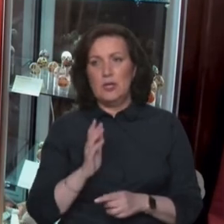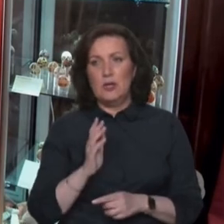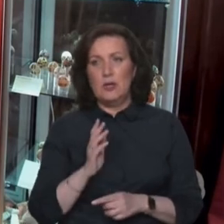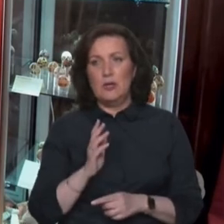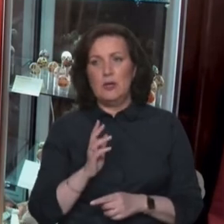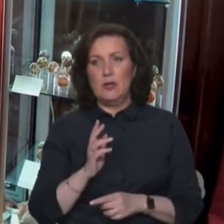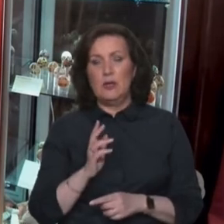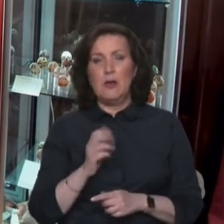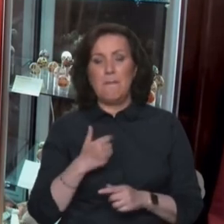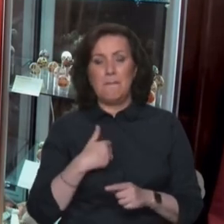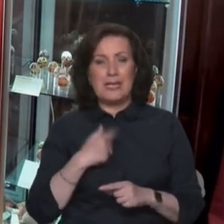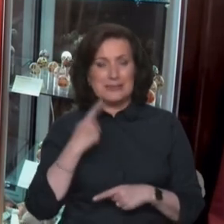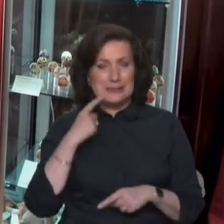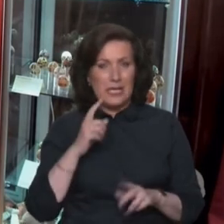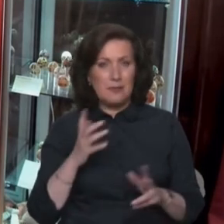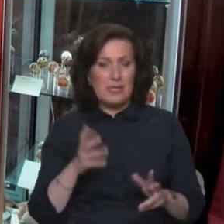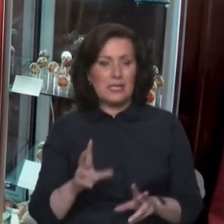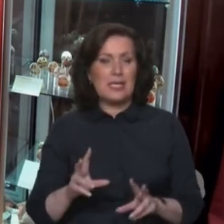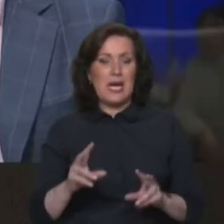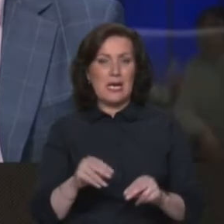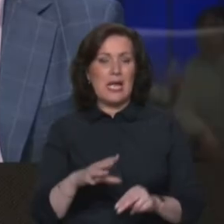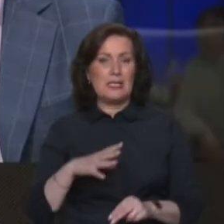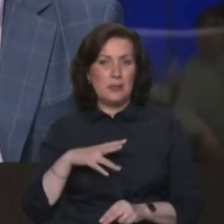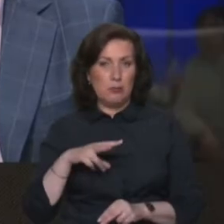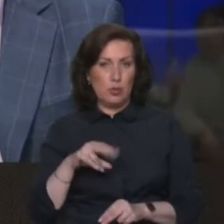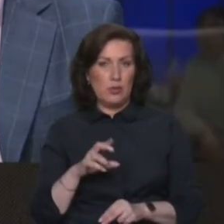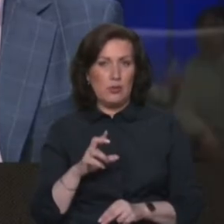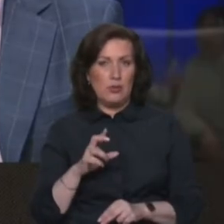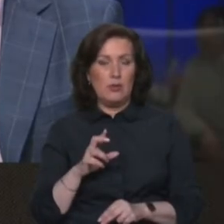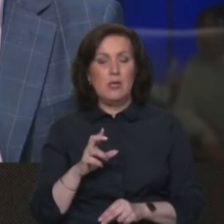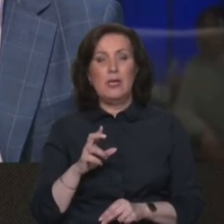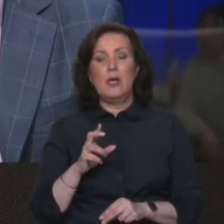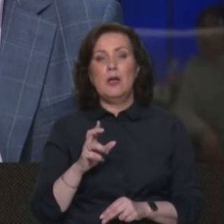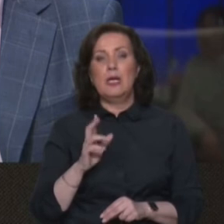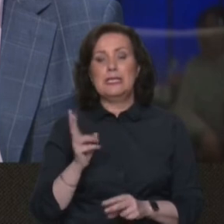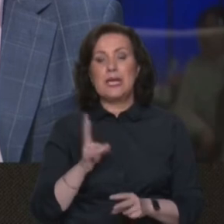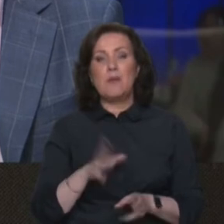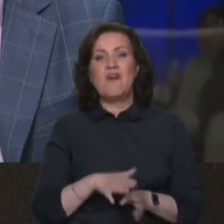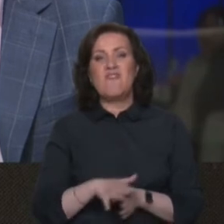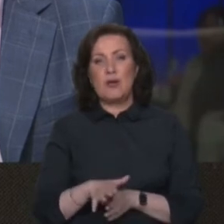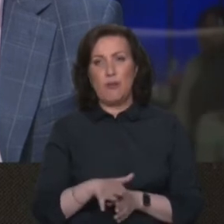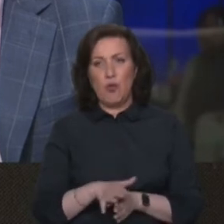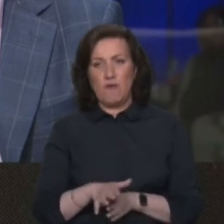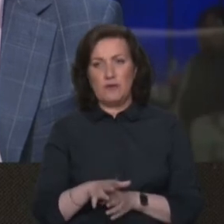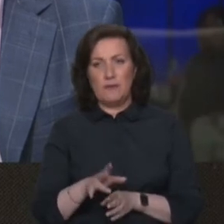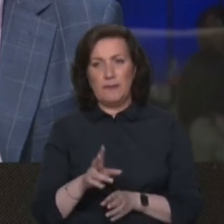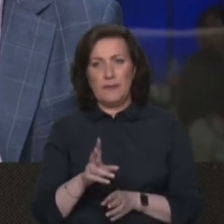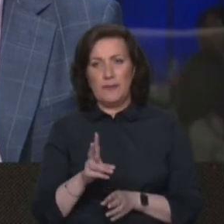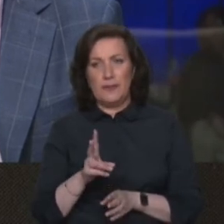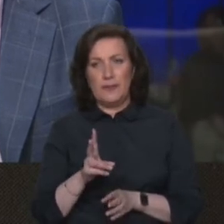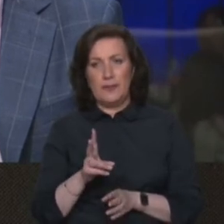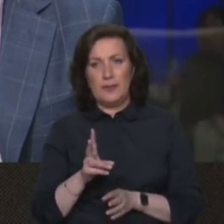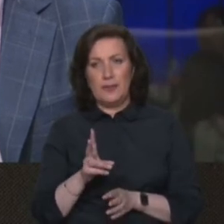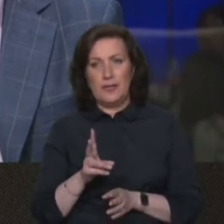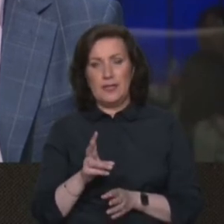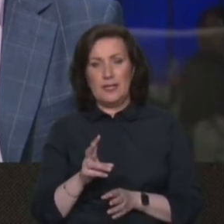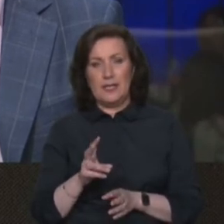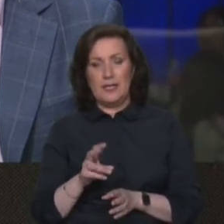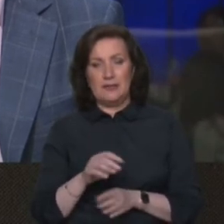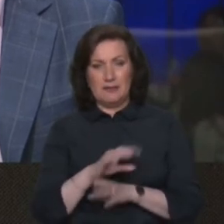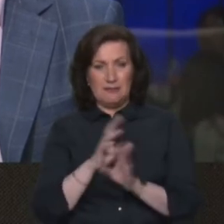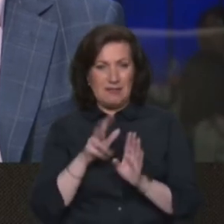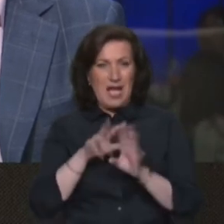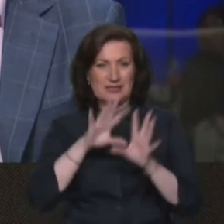Будапештський меморандум. Ми знаємо, які ті гарантії були. То треба виповнити на склад цілого